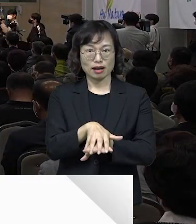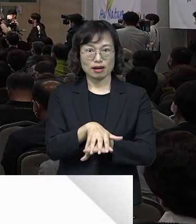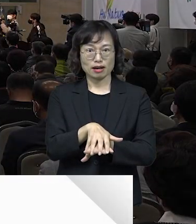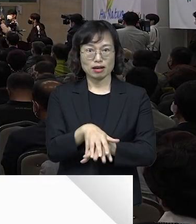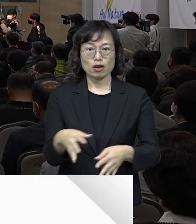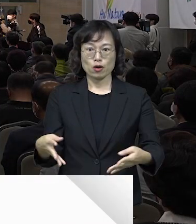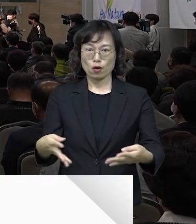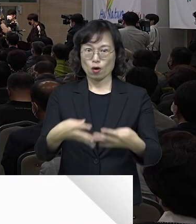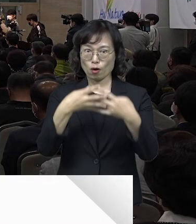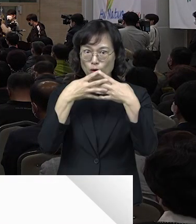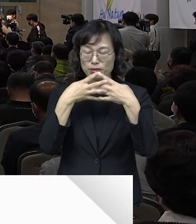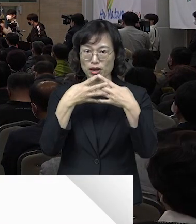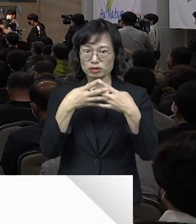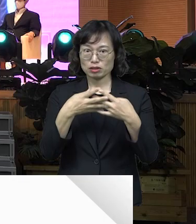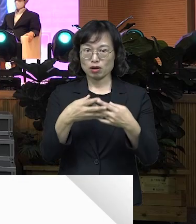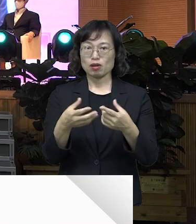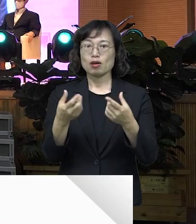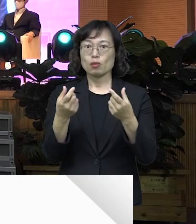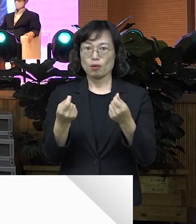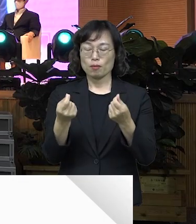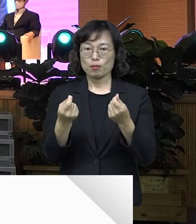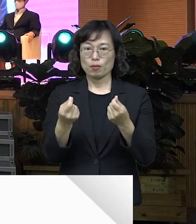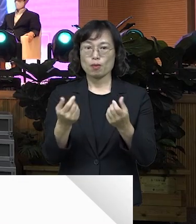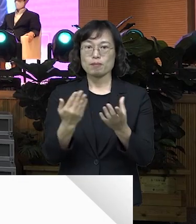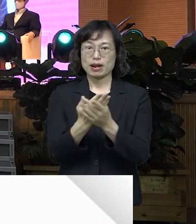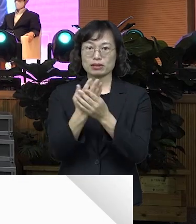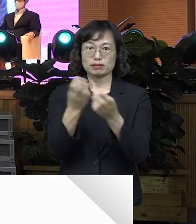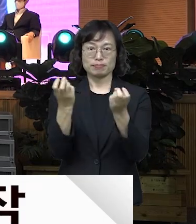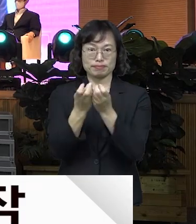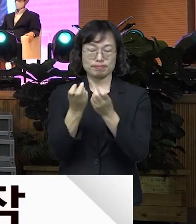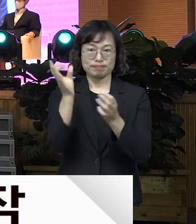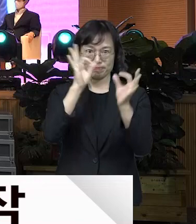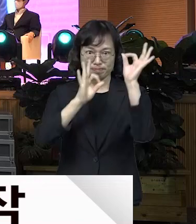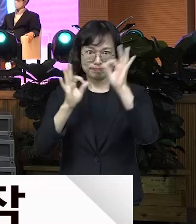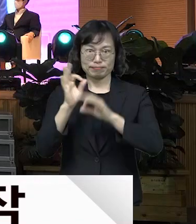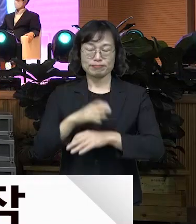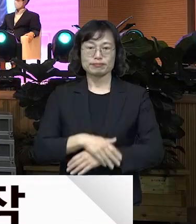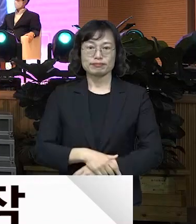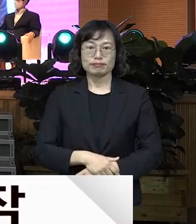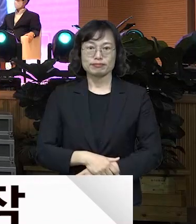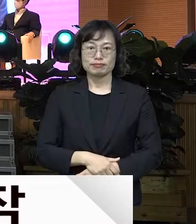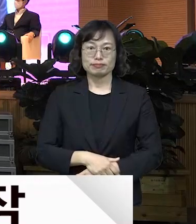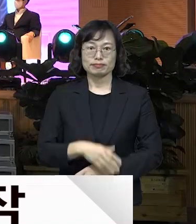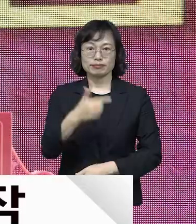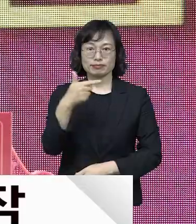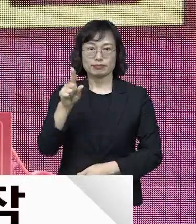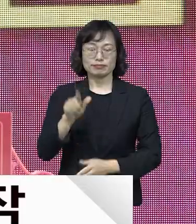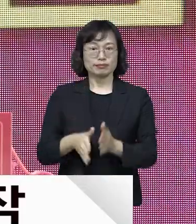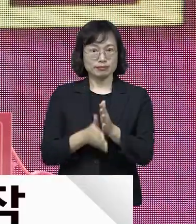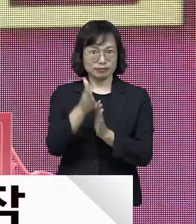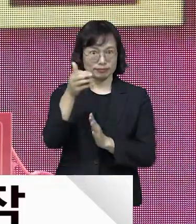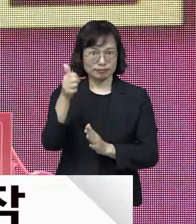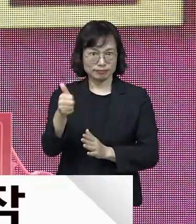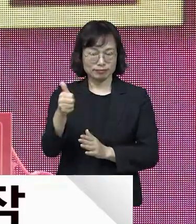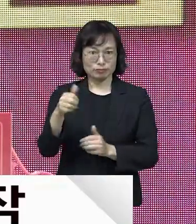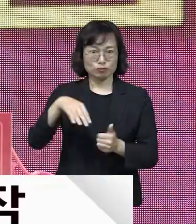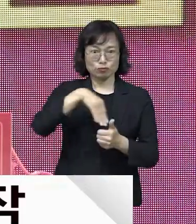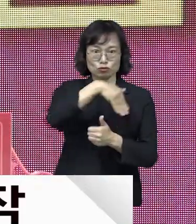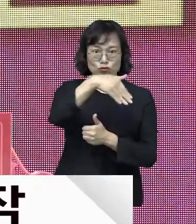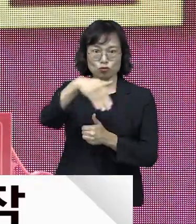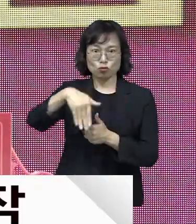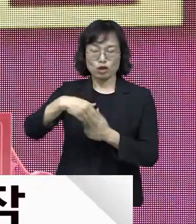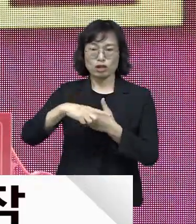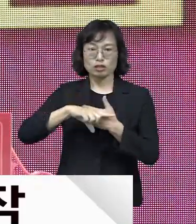낙동강 협의체를 구성하고 공동발전을 모색할 계획입니다. 이 같은 구상은 나시장이 낙동강 유역에 인접해